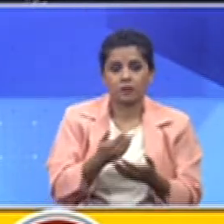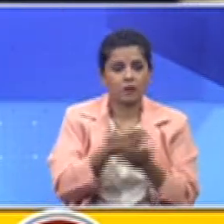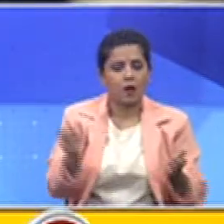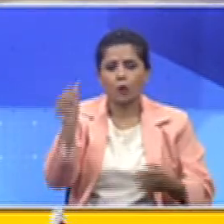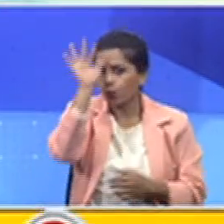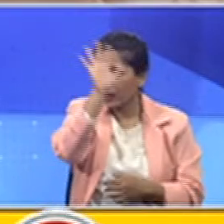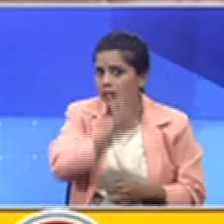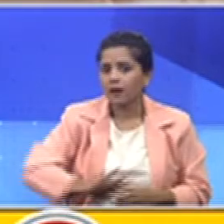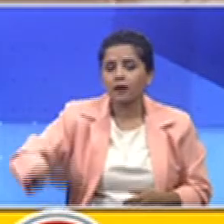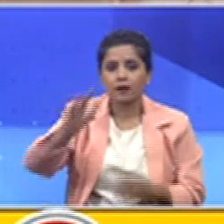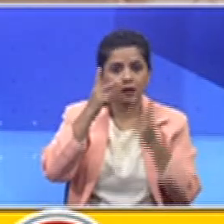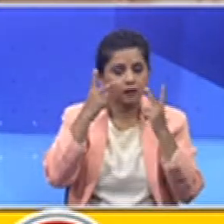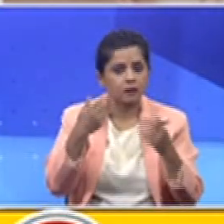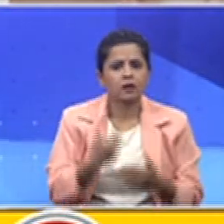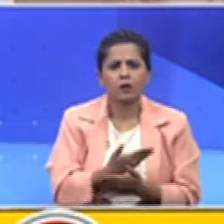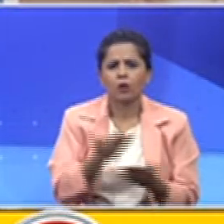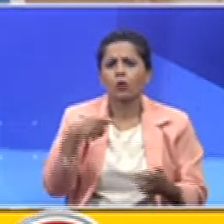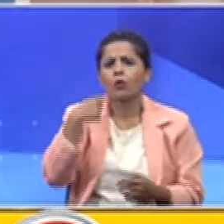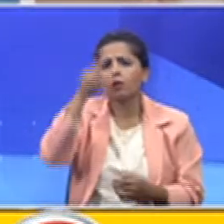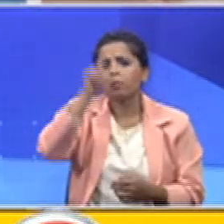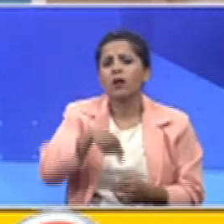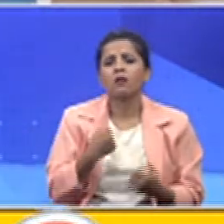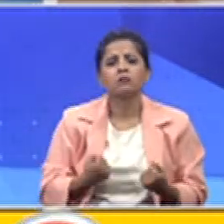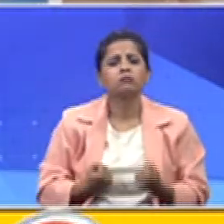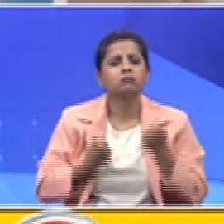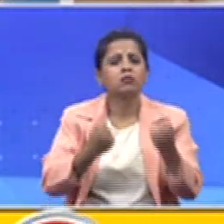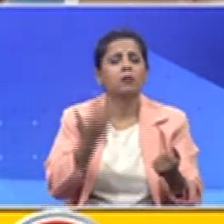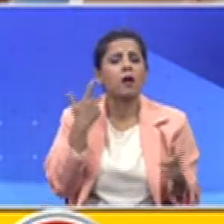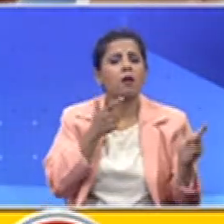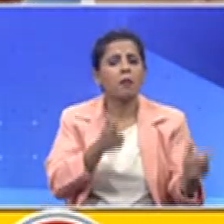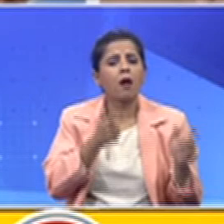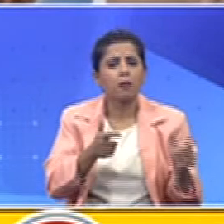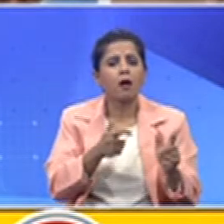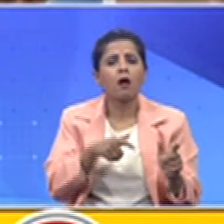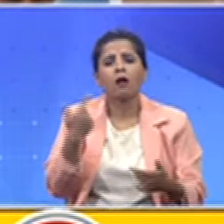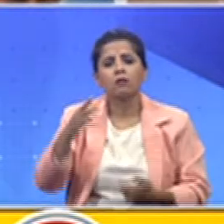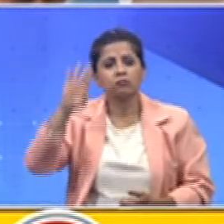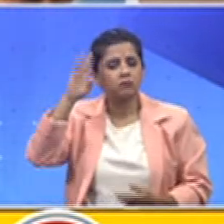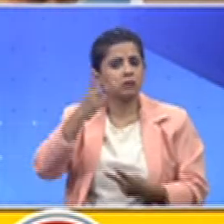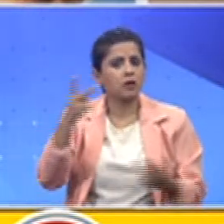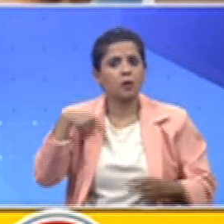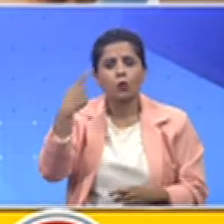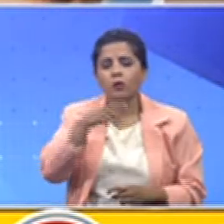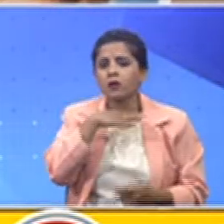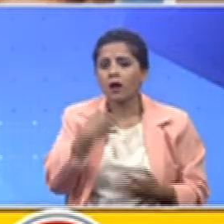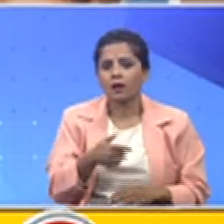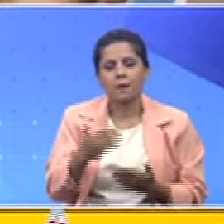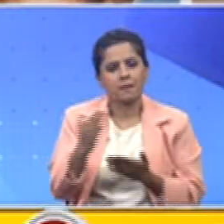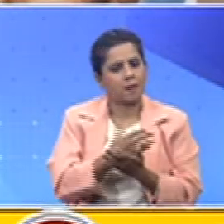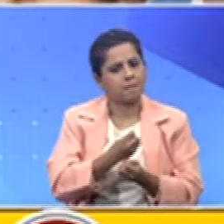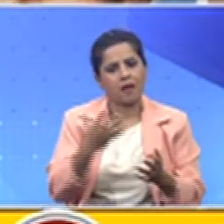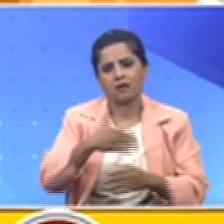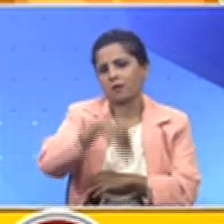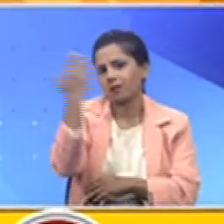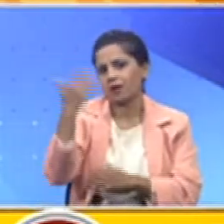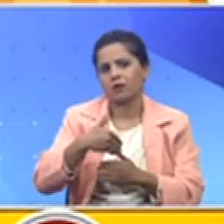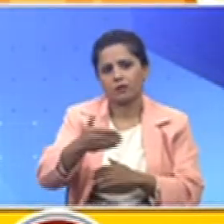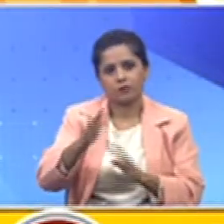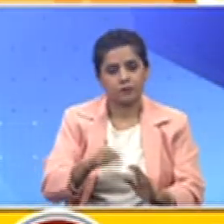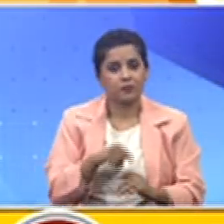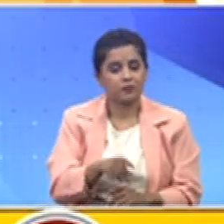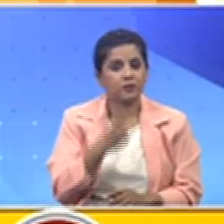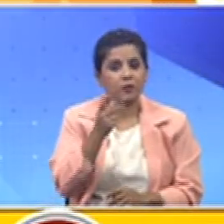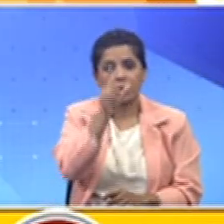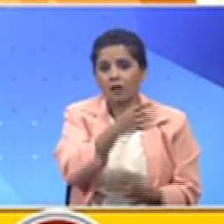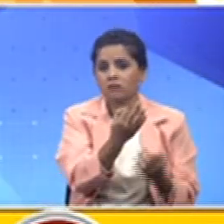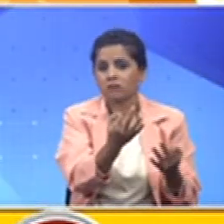में हमारे अमर बलिदानियों की स्मृति में अनेक कार्यक्रम आयोजित होंगे। इन विभूतियों